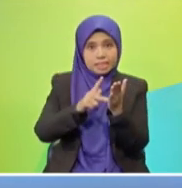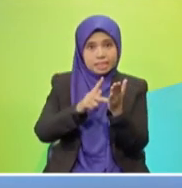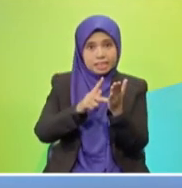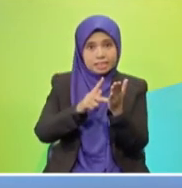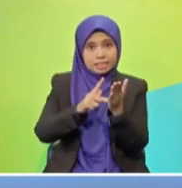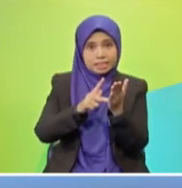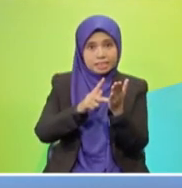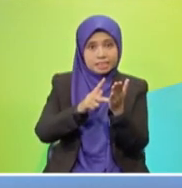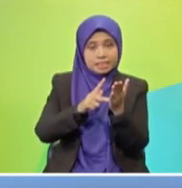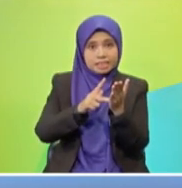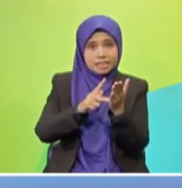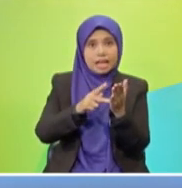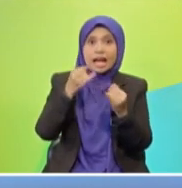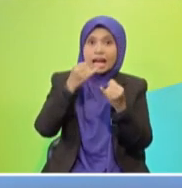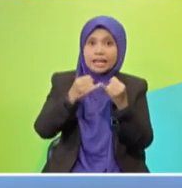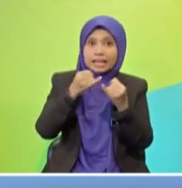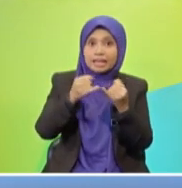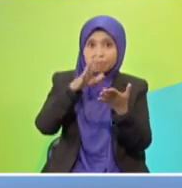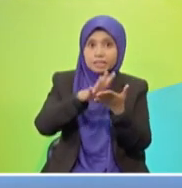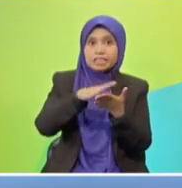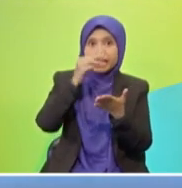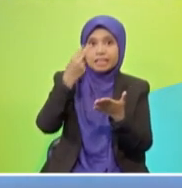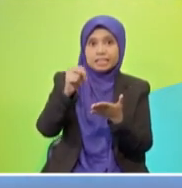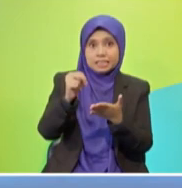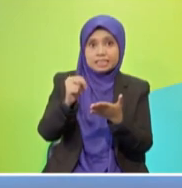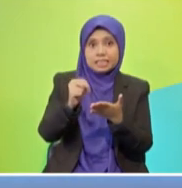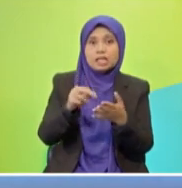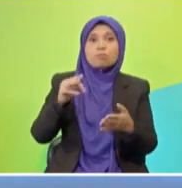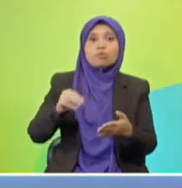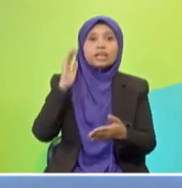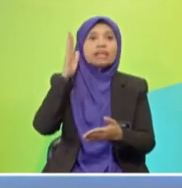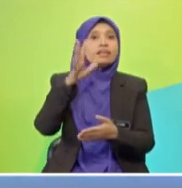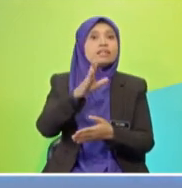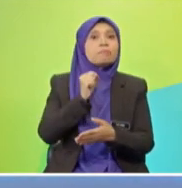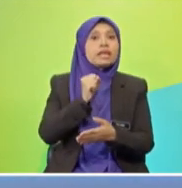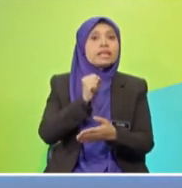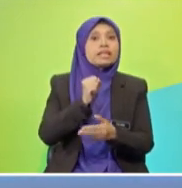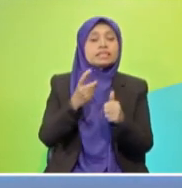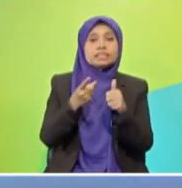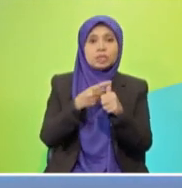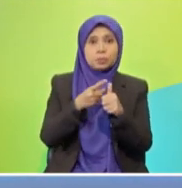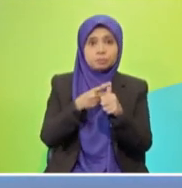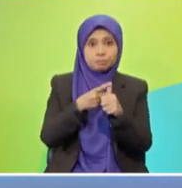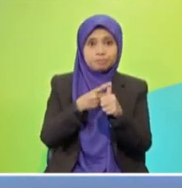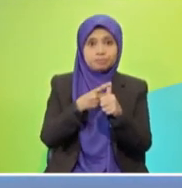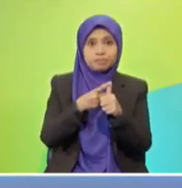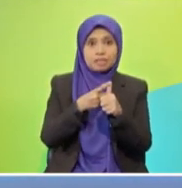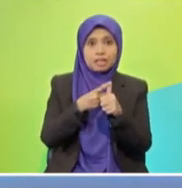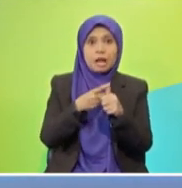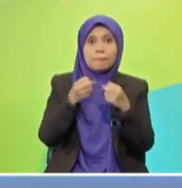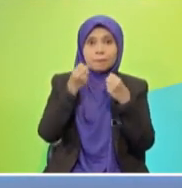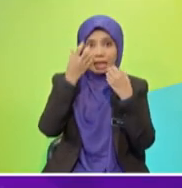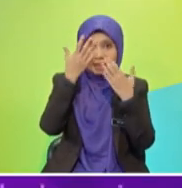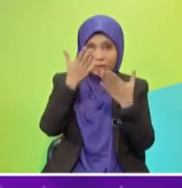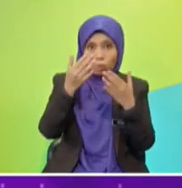pada pada akhir pengajaran dan pembelajaran murid akan dapat apa Nisa oke baiklah Muri akan dapat menyatakan